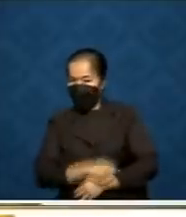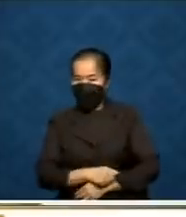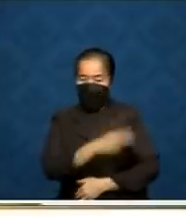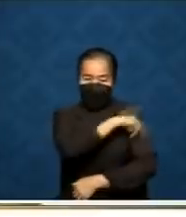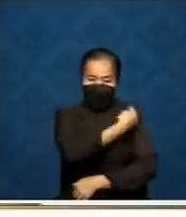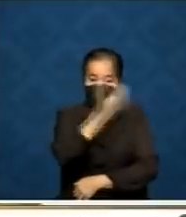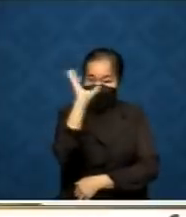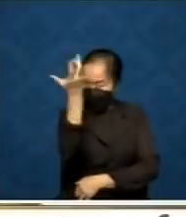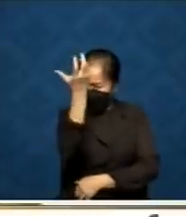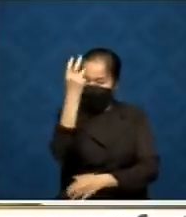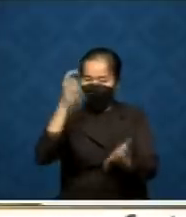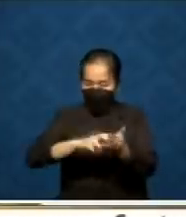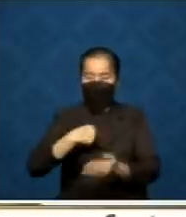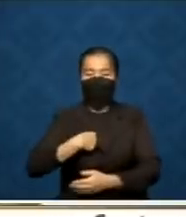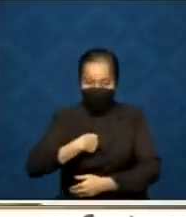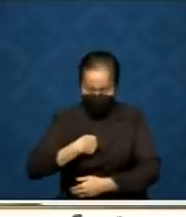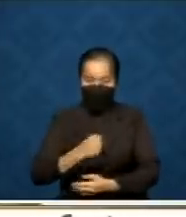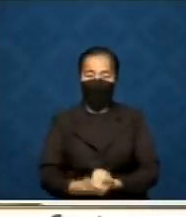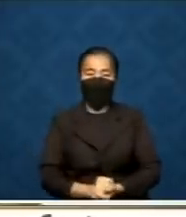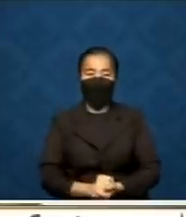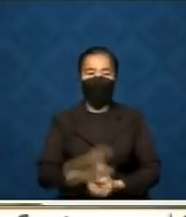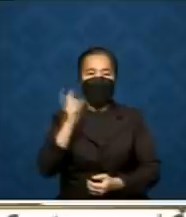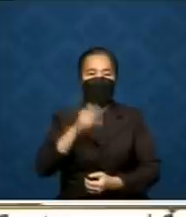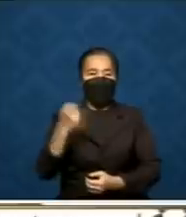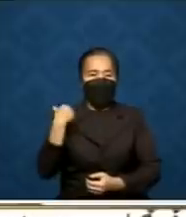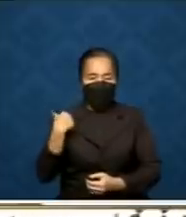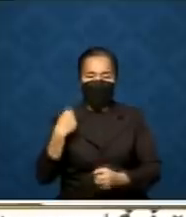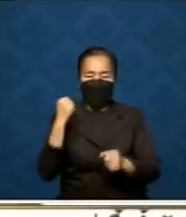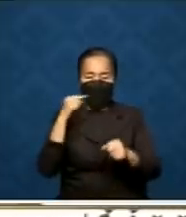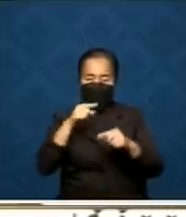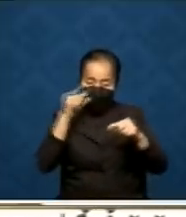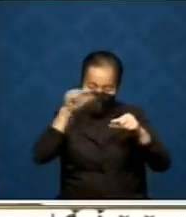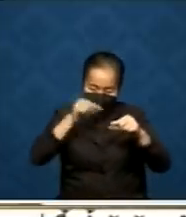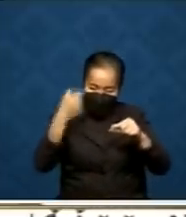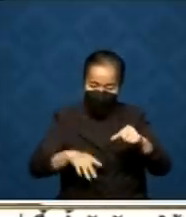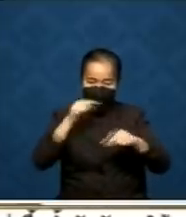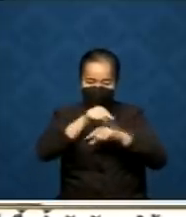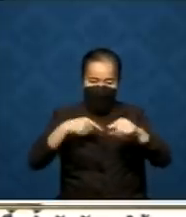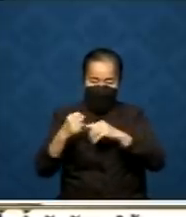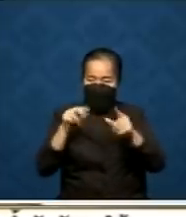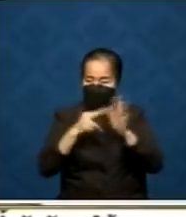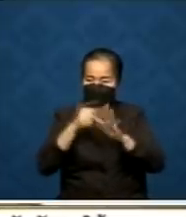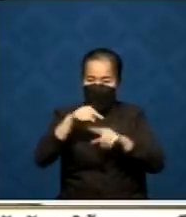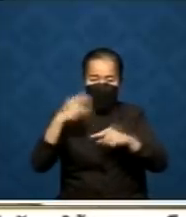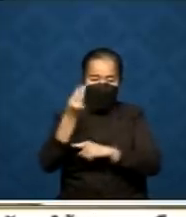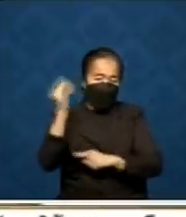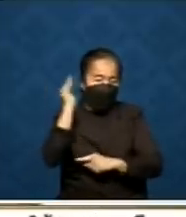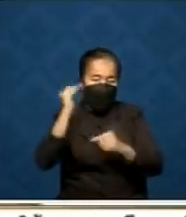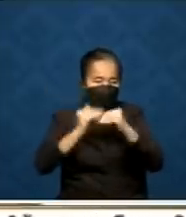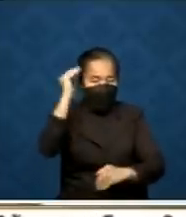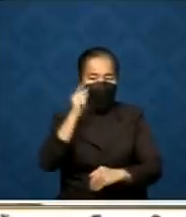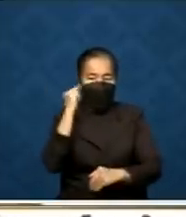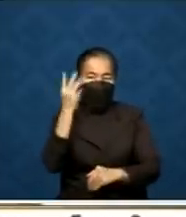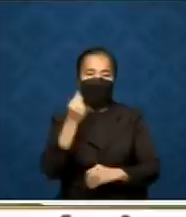oแล้วมีความแม่นยำ 96%ขึ้นไปโอ้นี่จับ xหลัก